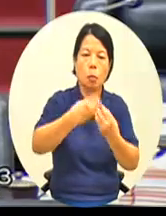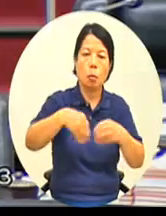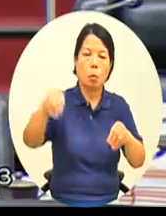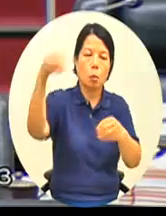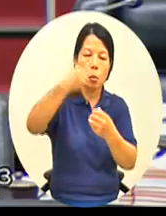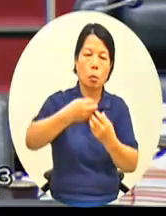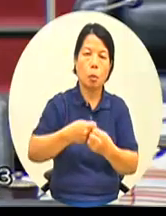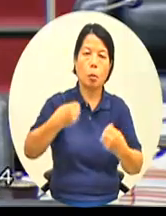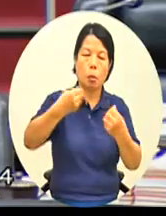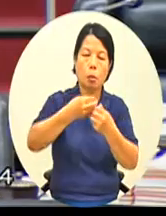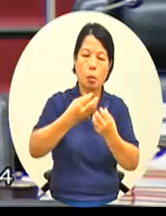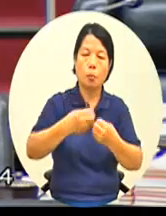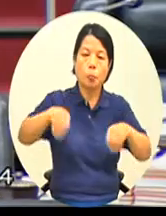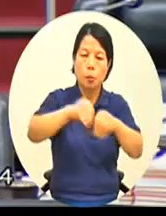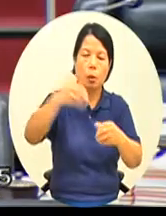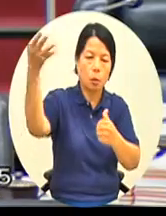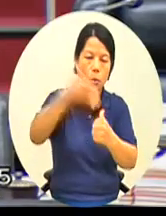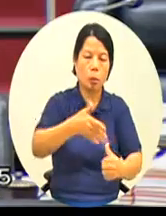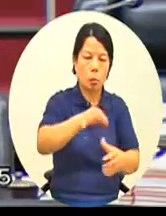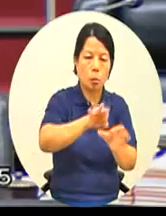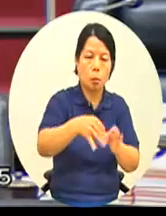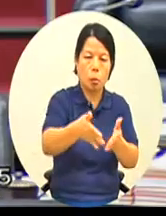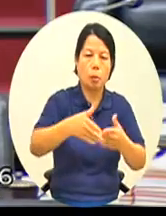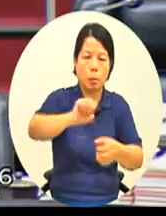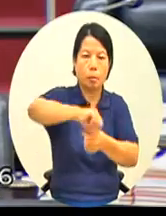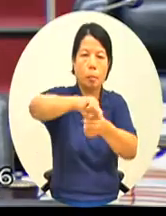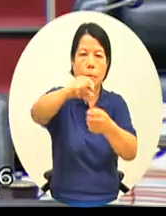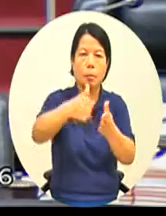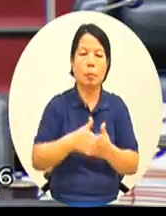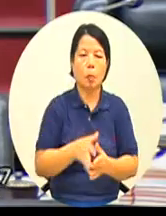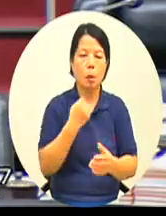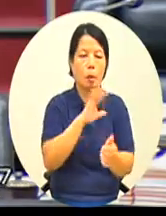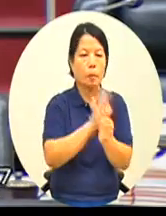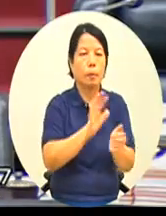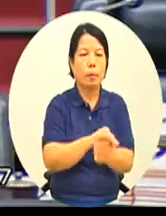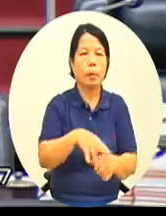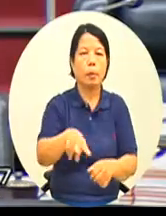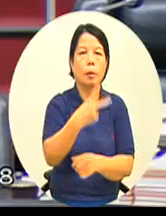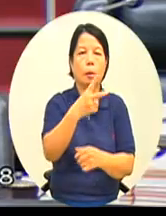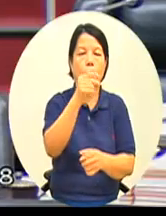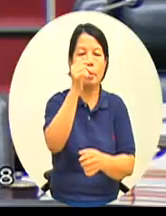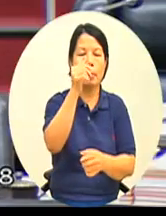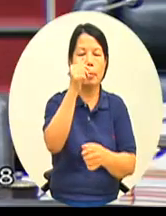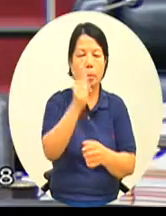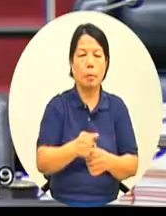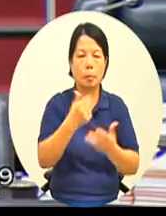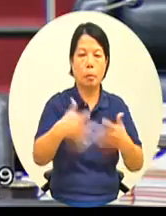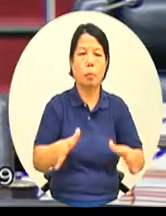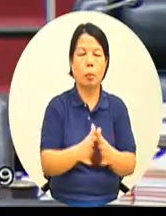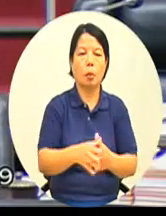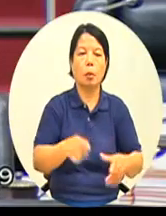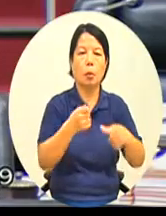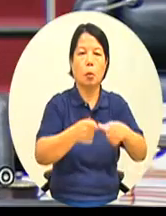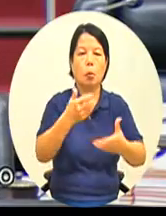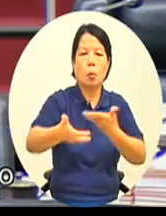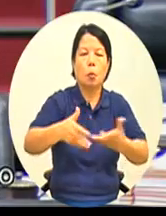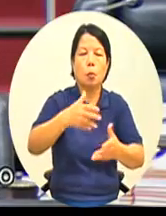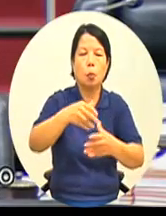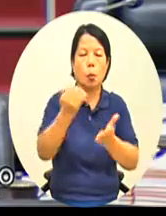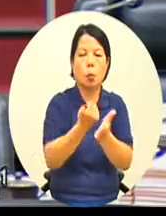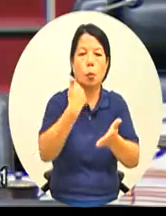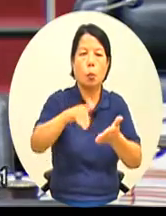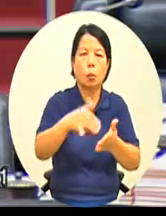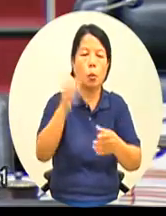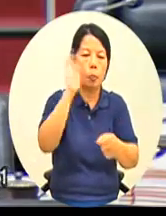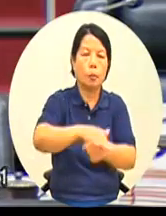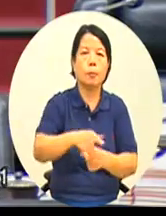烟税以及这两个税加起来大概就可以挹注到超过200多亿啊，再加上公务预算去填